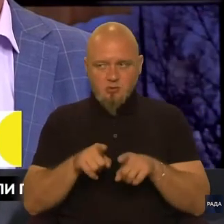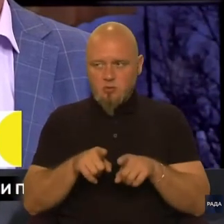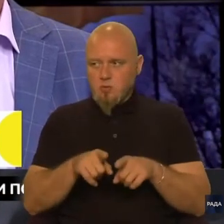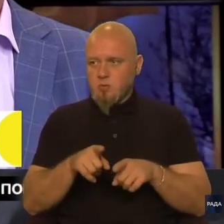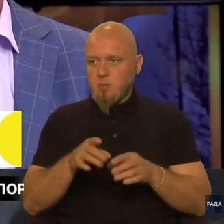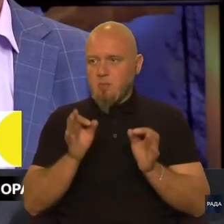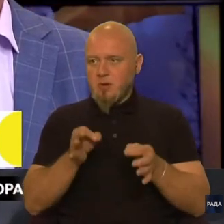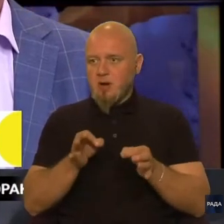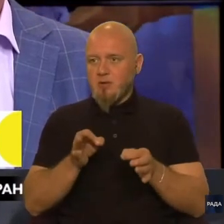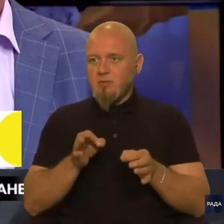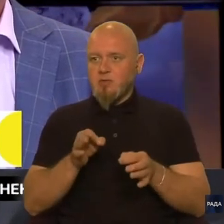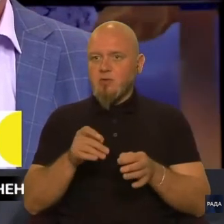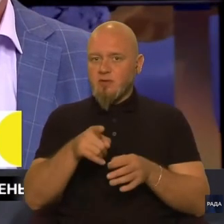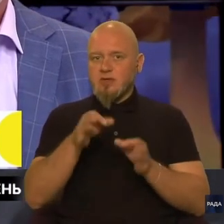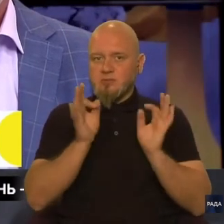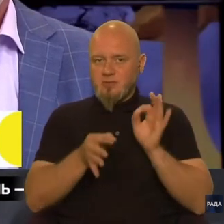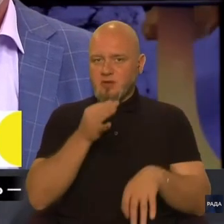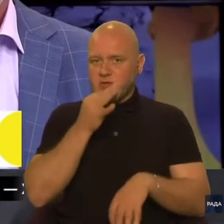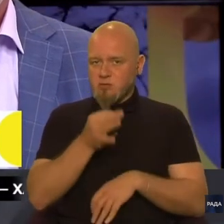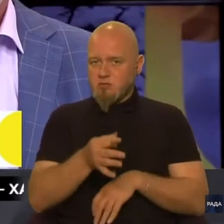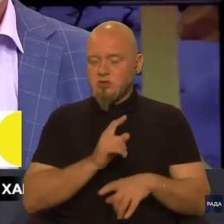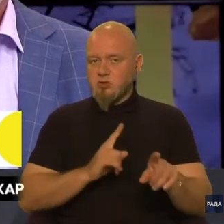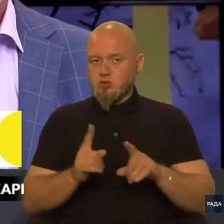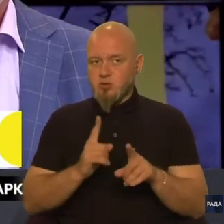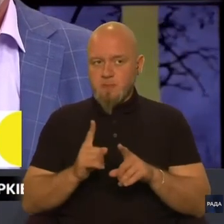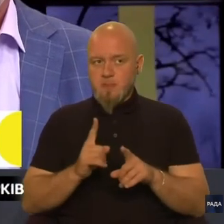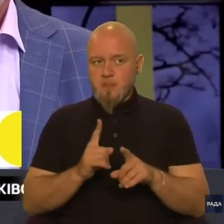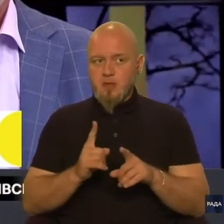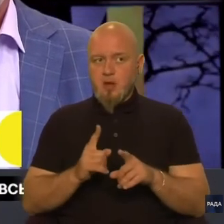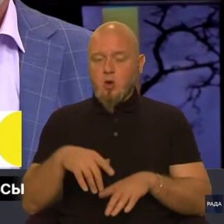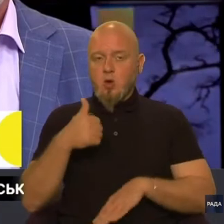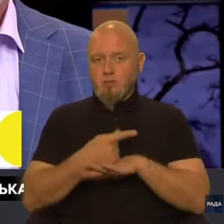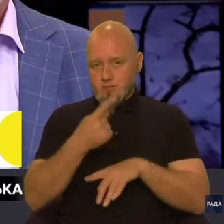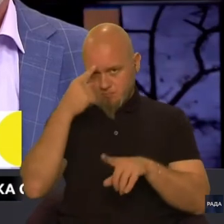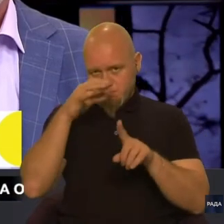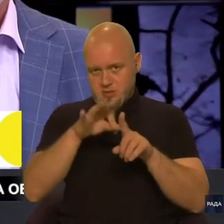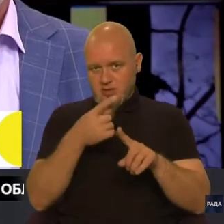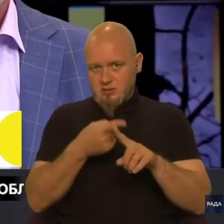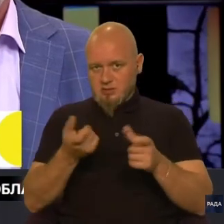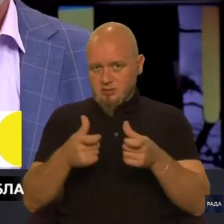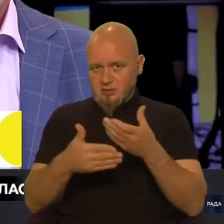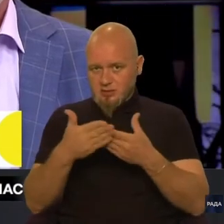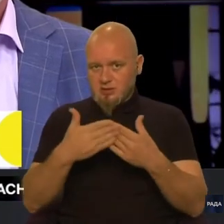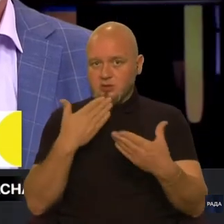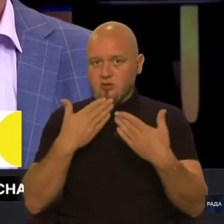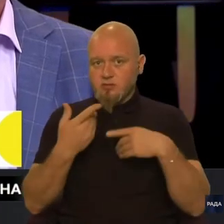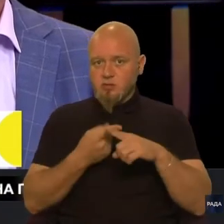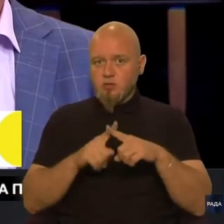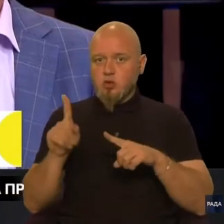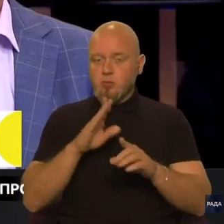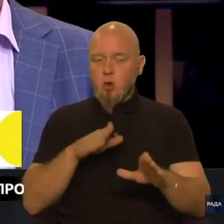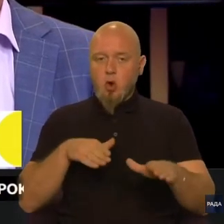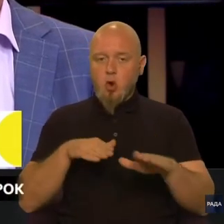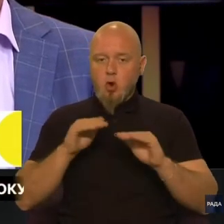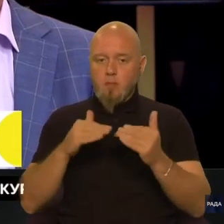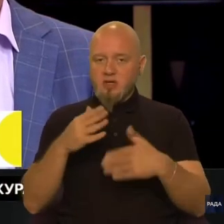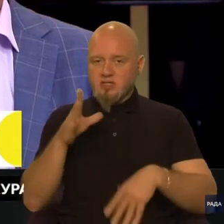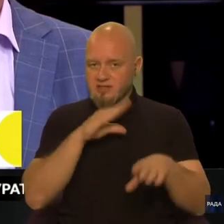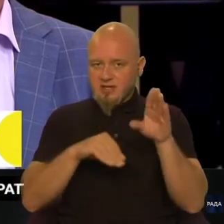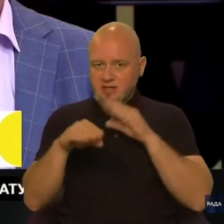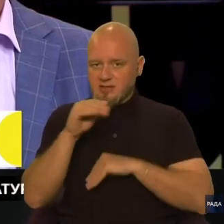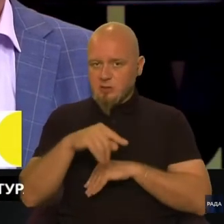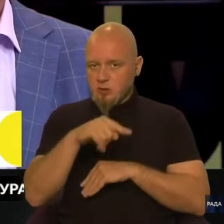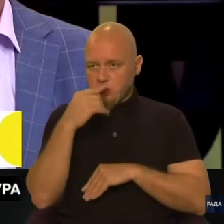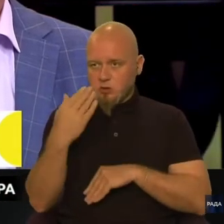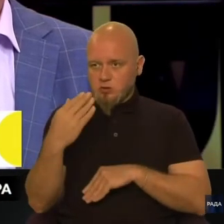правдою ви справедливо зауважили що головна мета цих санкцій стосовно того що в обмежити здатність